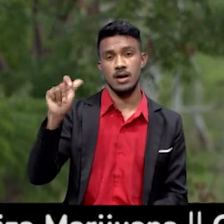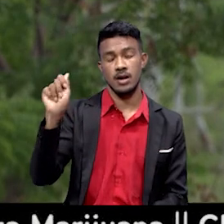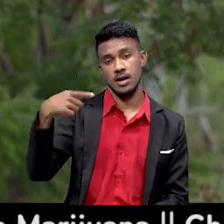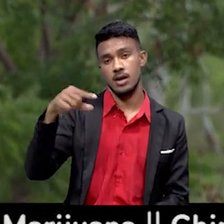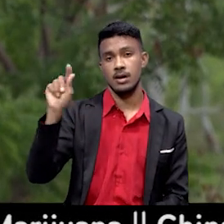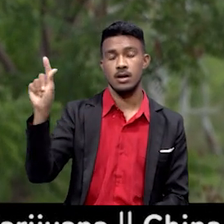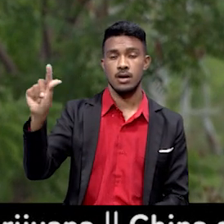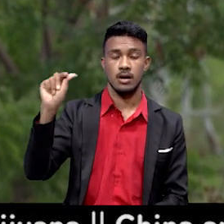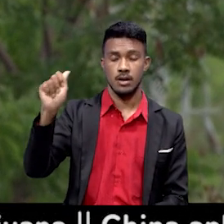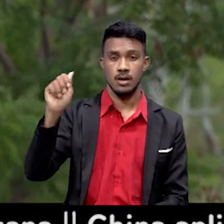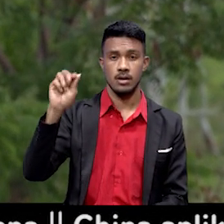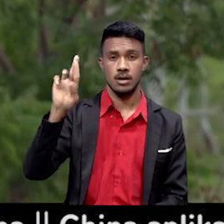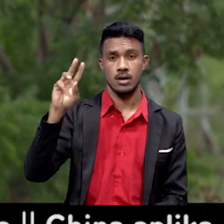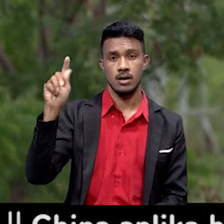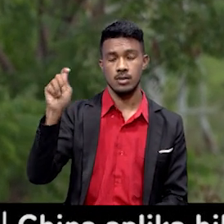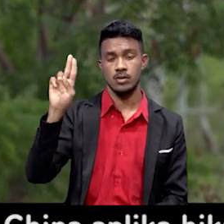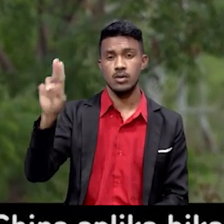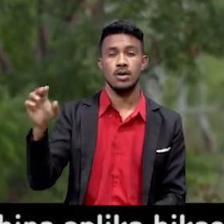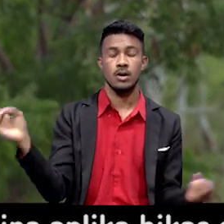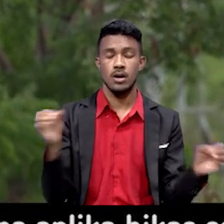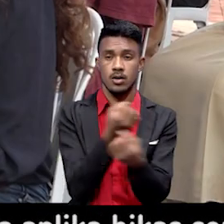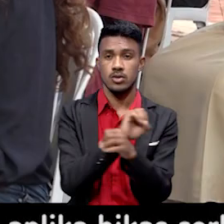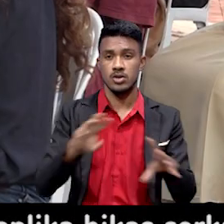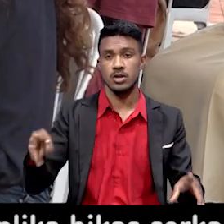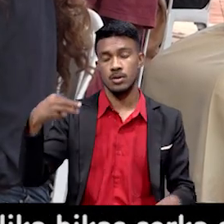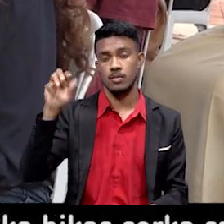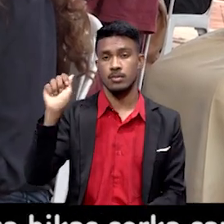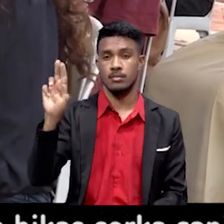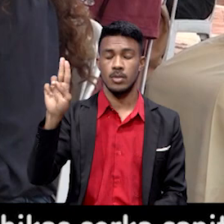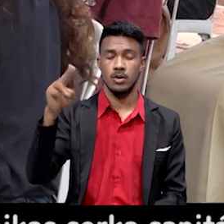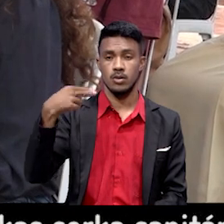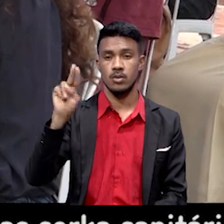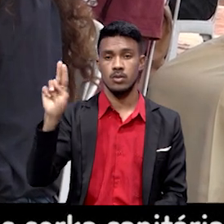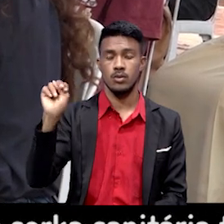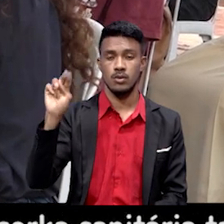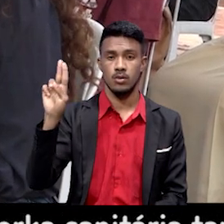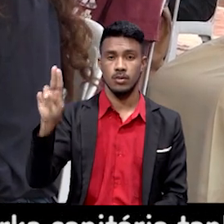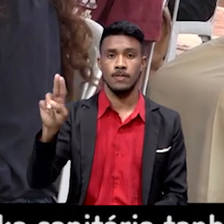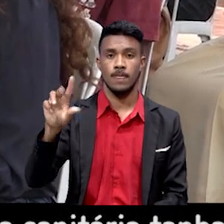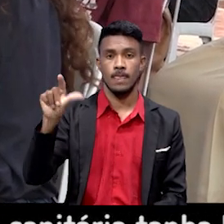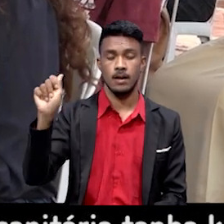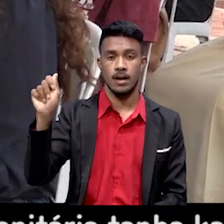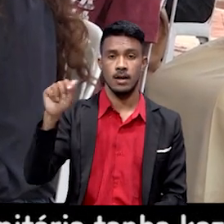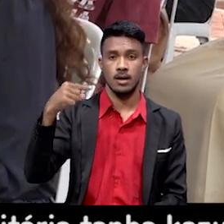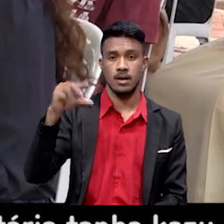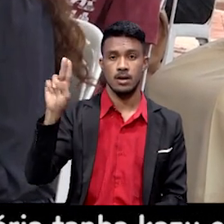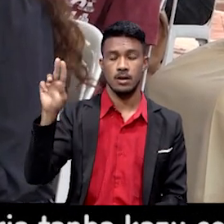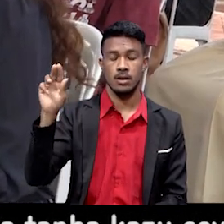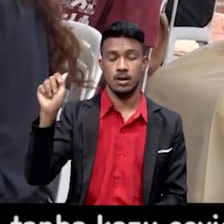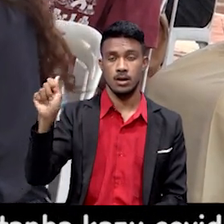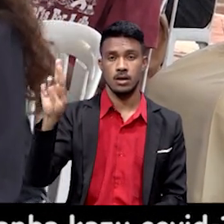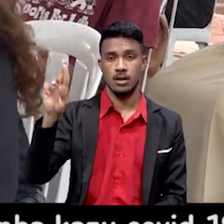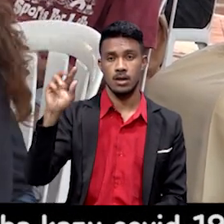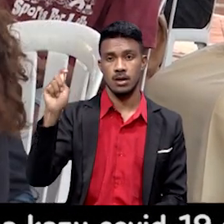mahunu hanesan nia familiar asik nonungka husik mahunu iha kualker situasang lagartu haktuir durante funu mahunu iha planu barak no